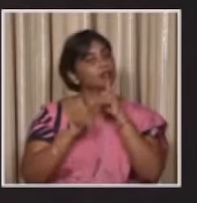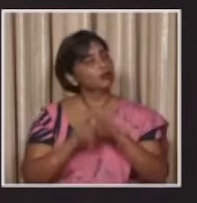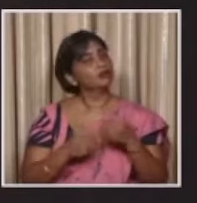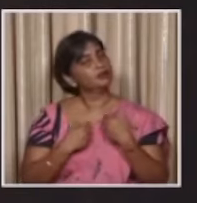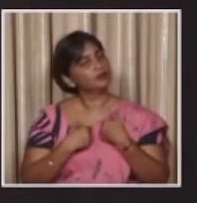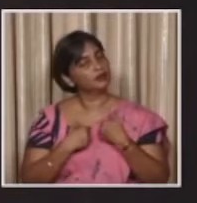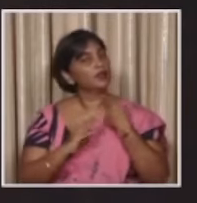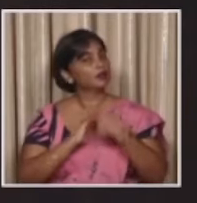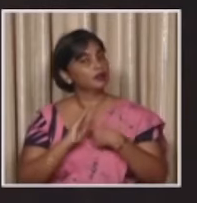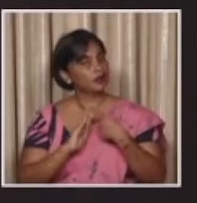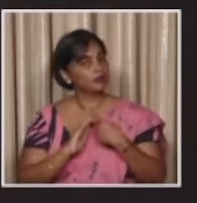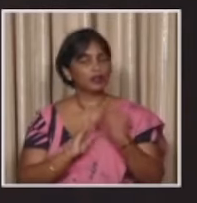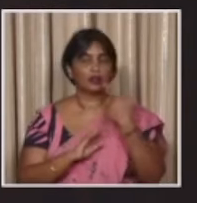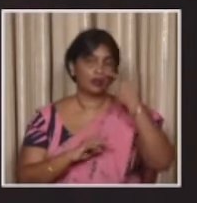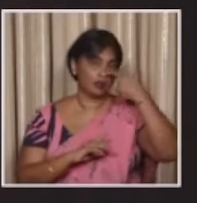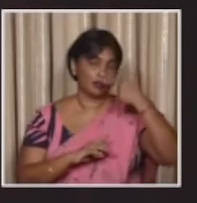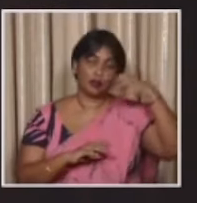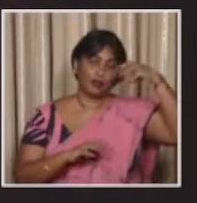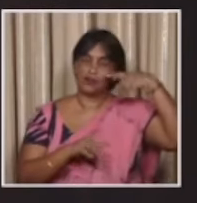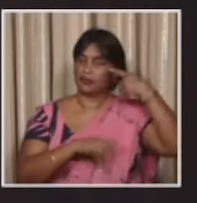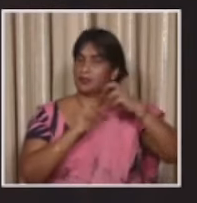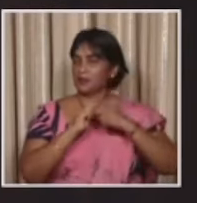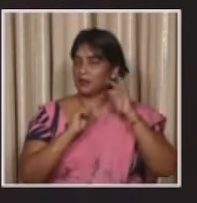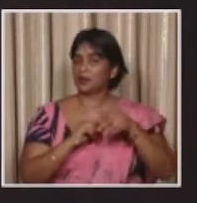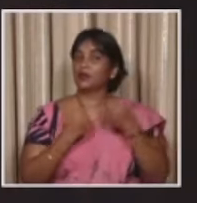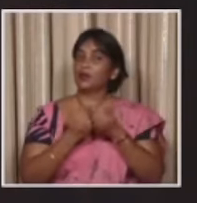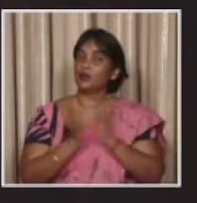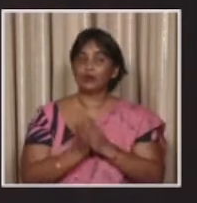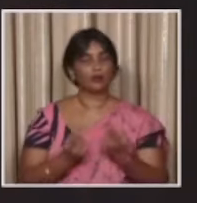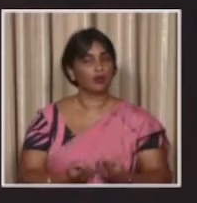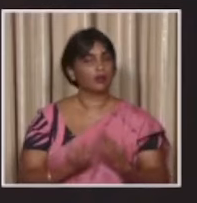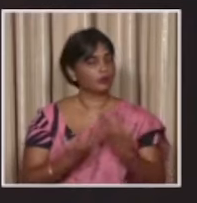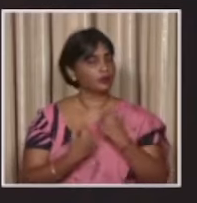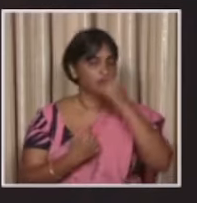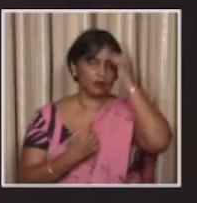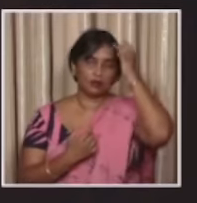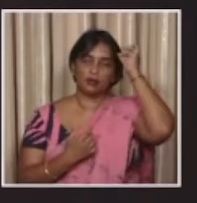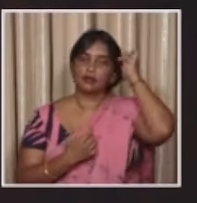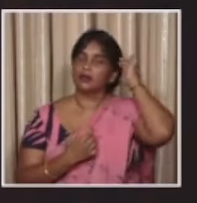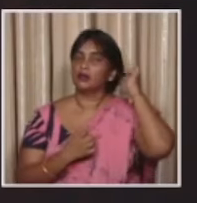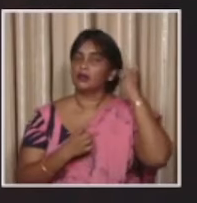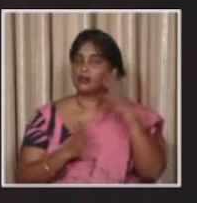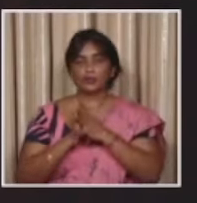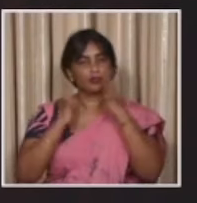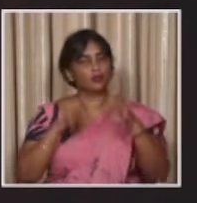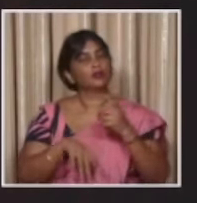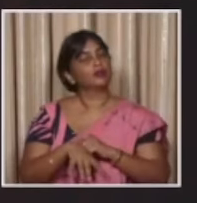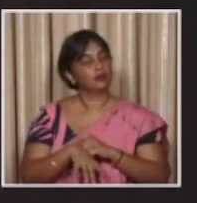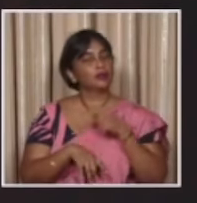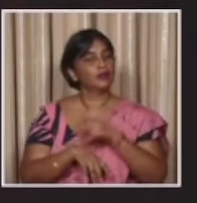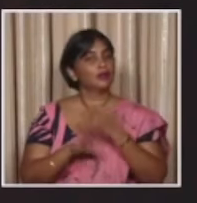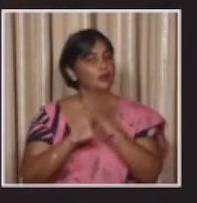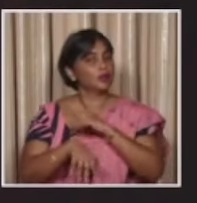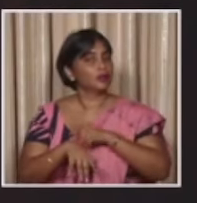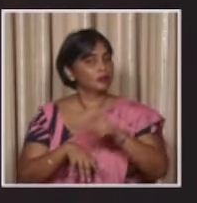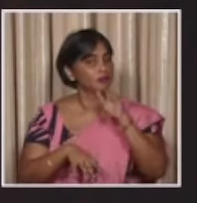අපේ රටේ මේ බලශක්ති අර්බුදයක් නිර්මාණය කරලා තමන්ගේ අවශ්‍යතා ඉෂ්ට කරගන්න. ඒක නිසා තමයි ගොඩක් වෙලාවට මේ පහුගිය